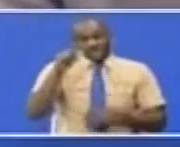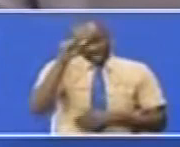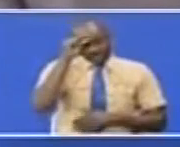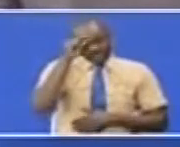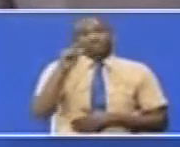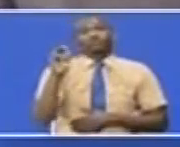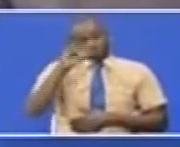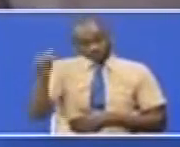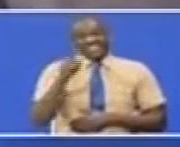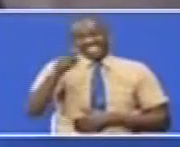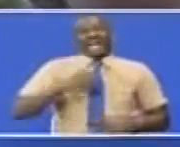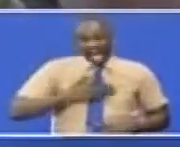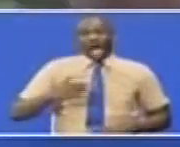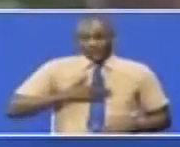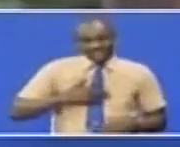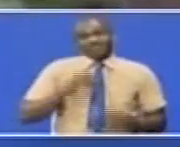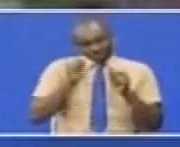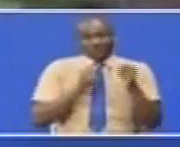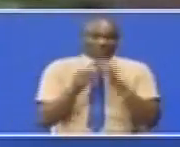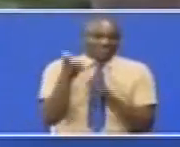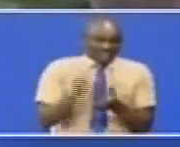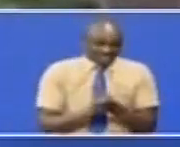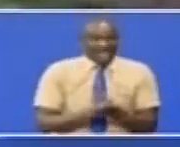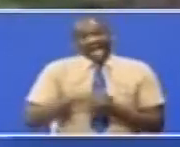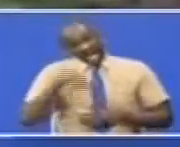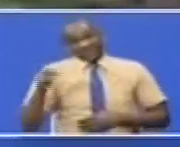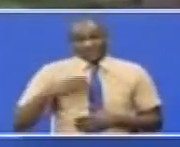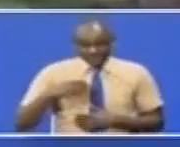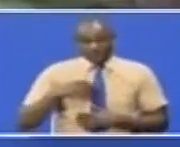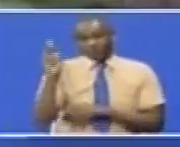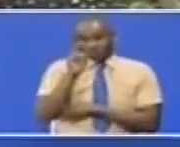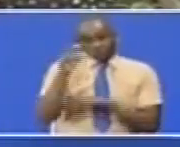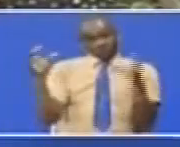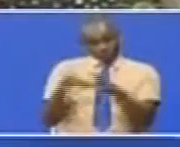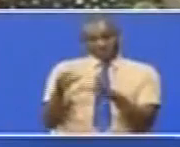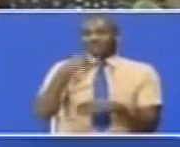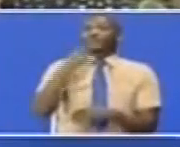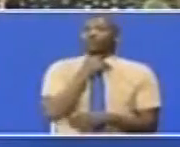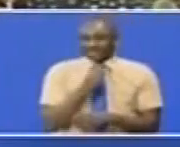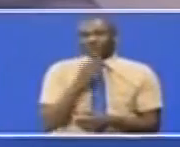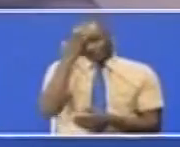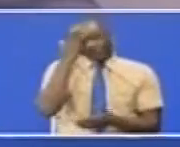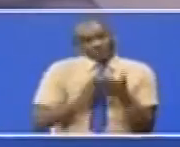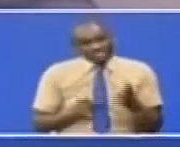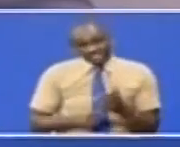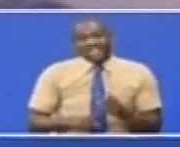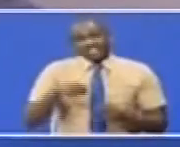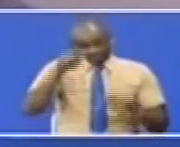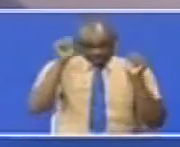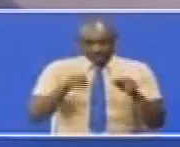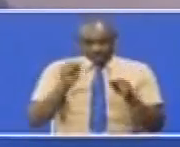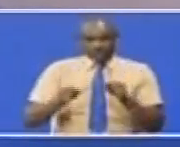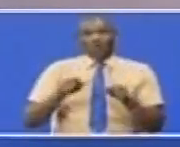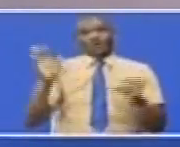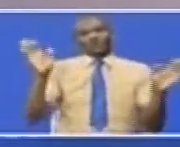Kenyatta kuwa kiti hicho kilikuwa chao, huku washirika wa Rais Kenyatta wakitaka ifahamike kuwa wanaweza